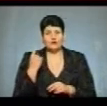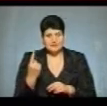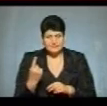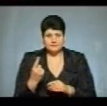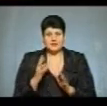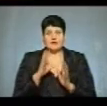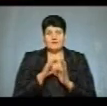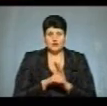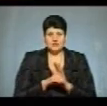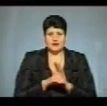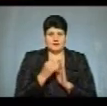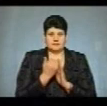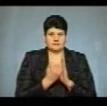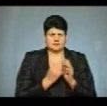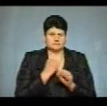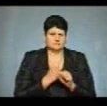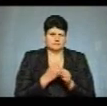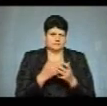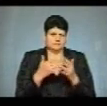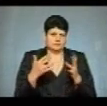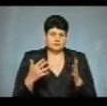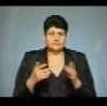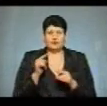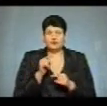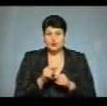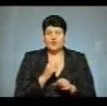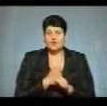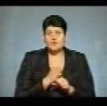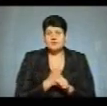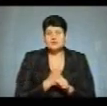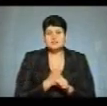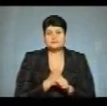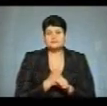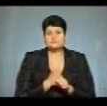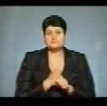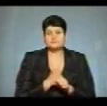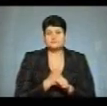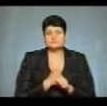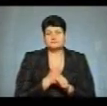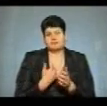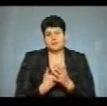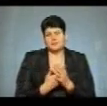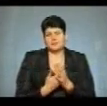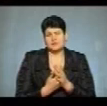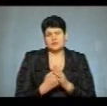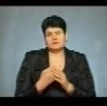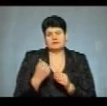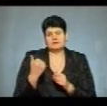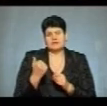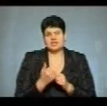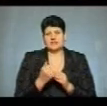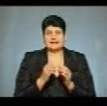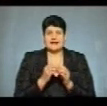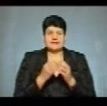себе певний комплекс робіт. Воно робиться десь приблизно там тиждень 10 днів.